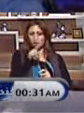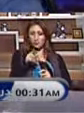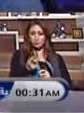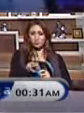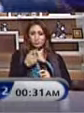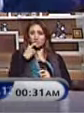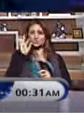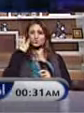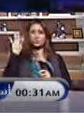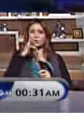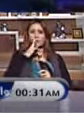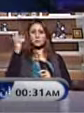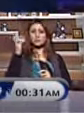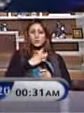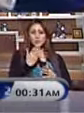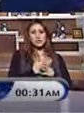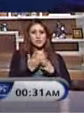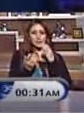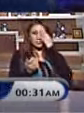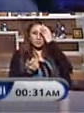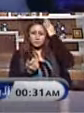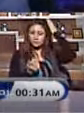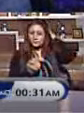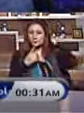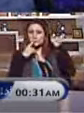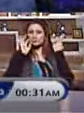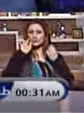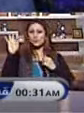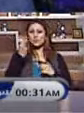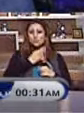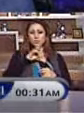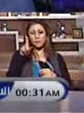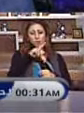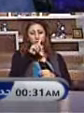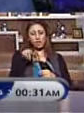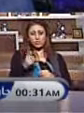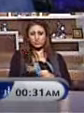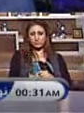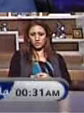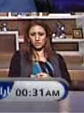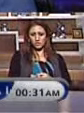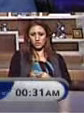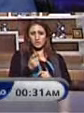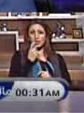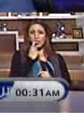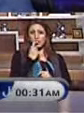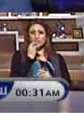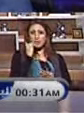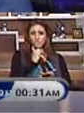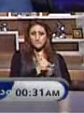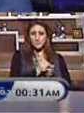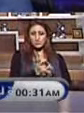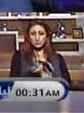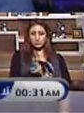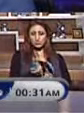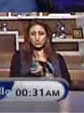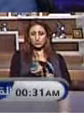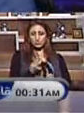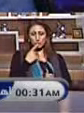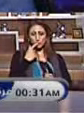التايه منطق سبحان الله العظيم يعني تخيل ان اللسان بعد حلقه العين لما